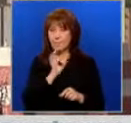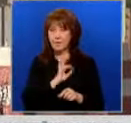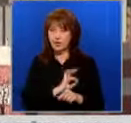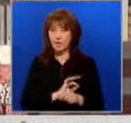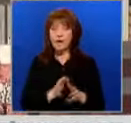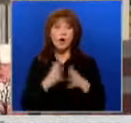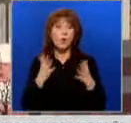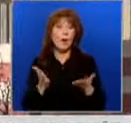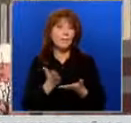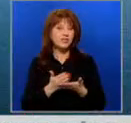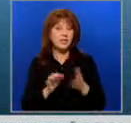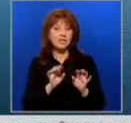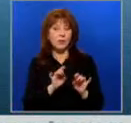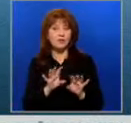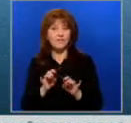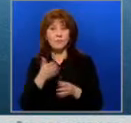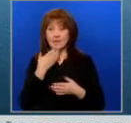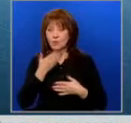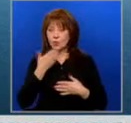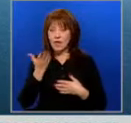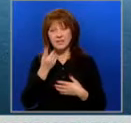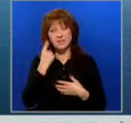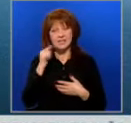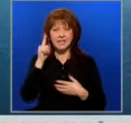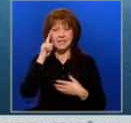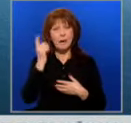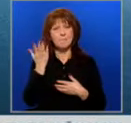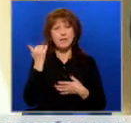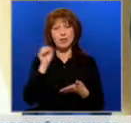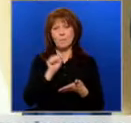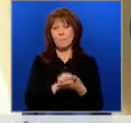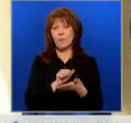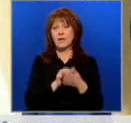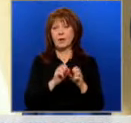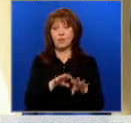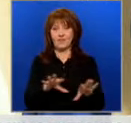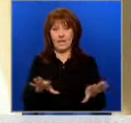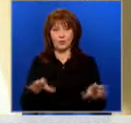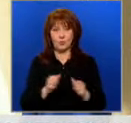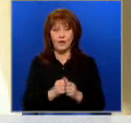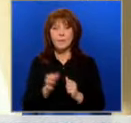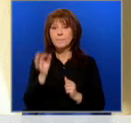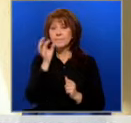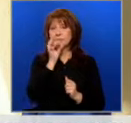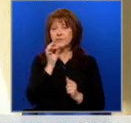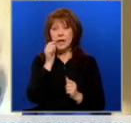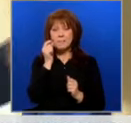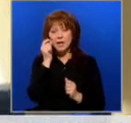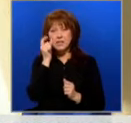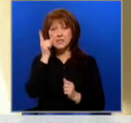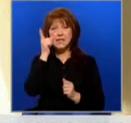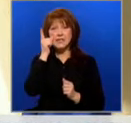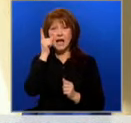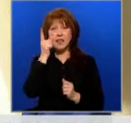че голяма част от информацията в доклада е била известна и преди неговото публикуване. Няма особена изненада,